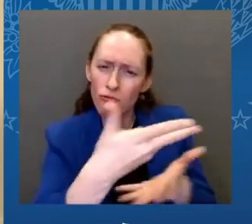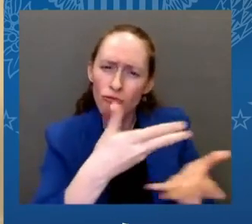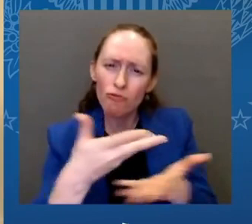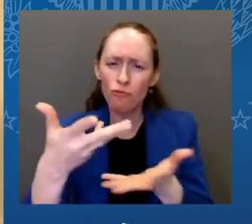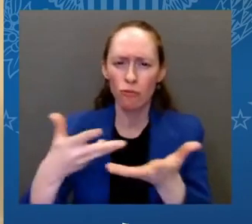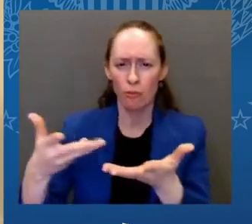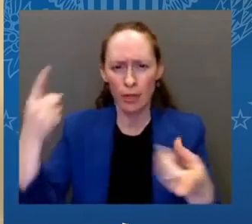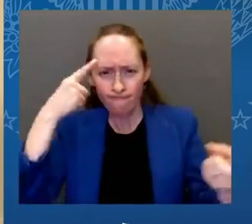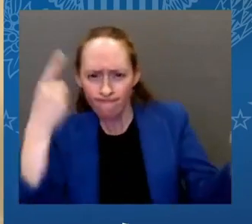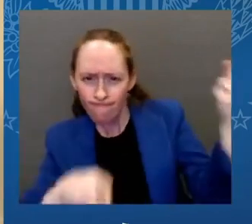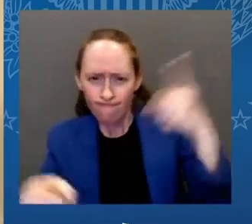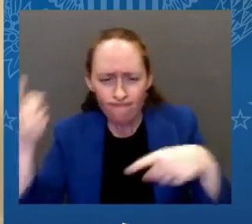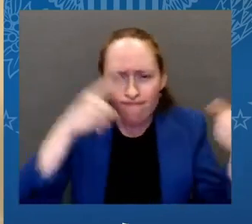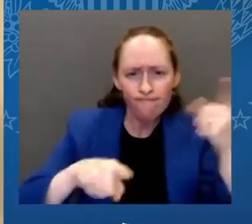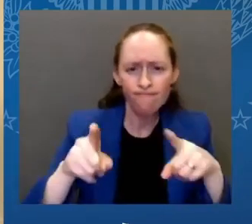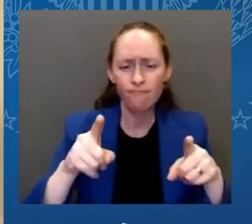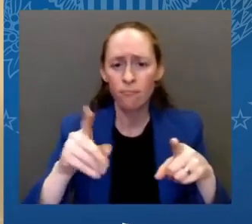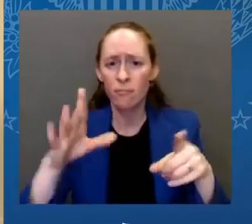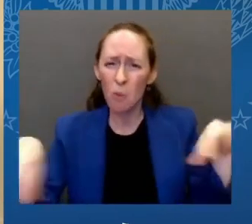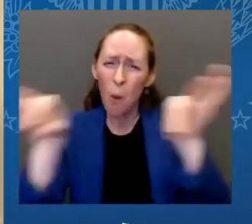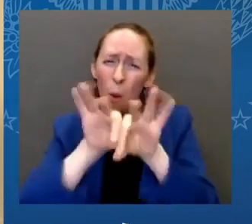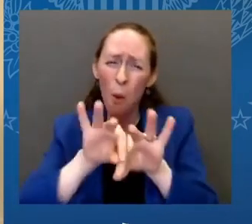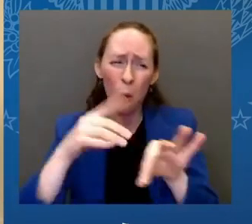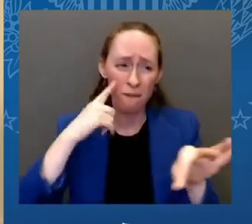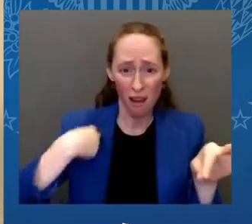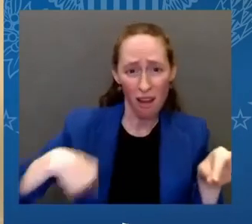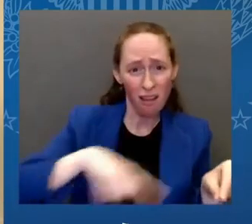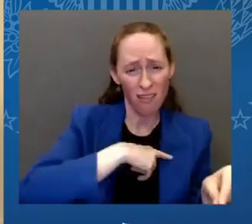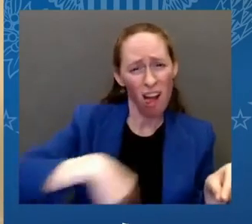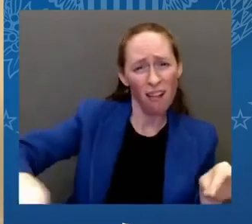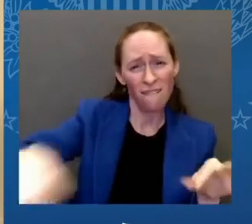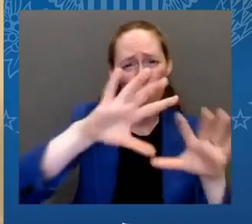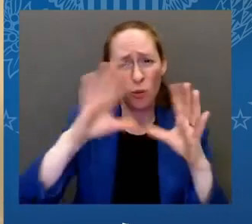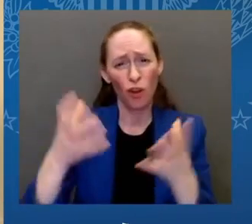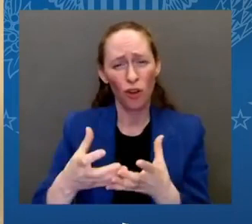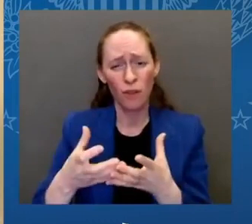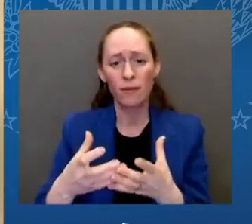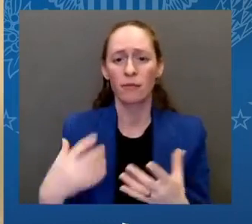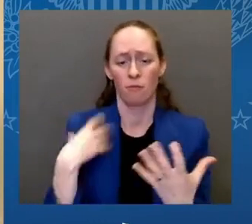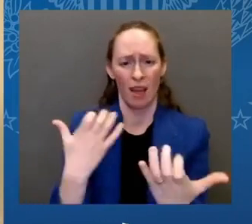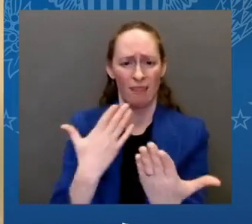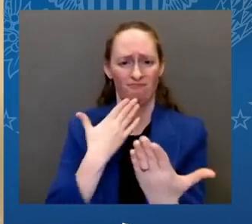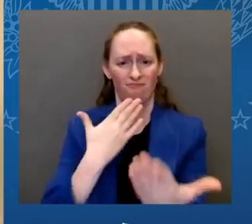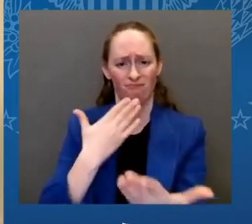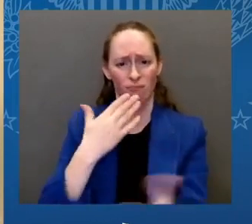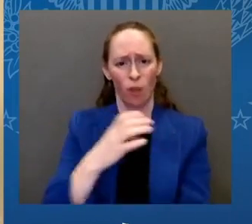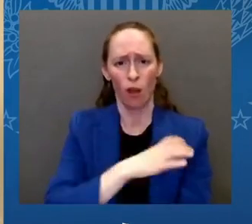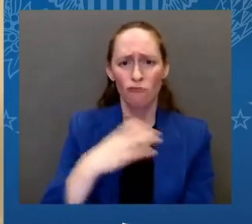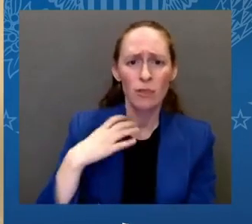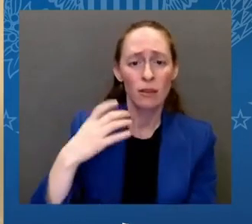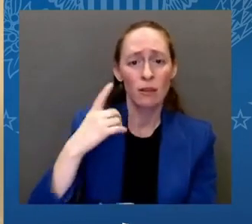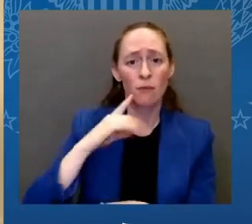і двопартійну підтримку і перечуваю сьогодні змістовні зустрічі з очільниками Палати представників і Сенату за